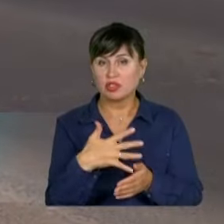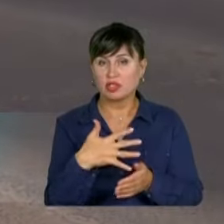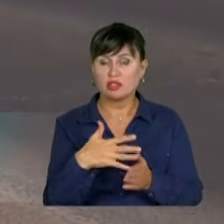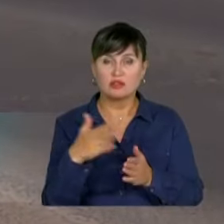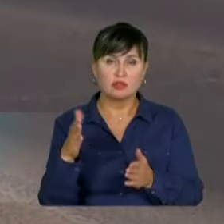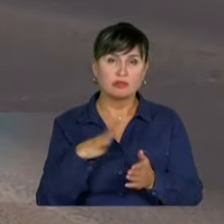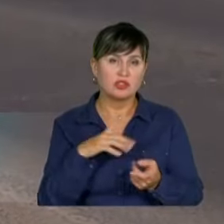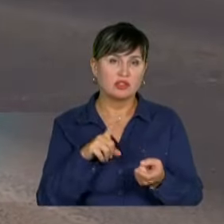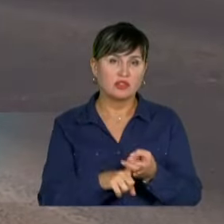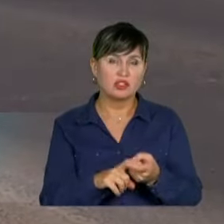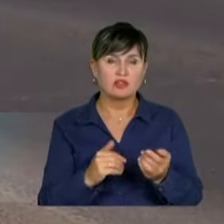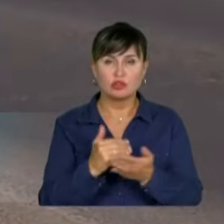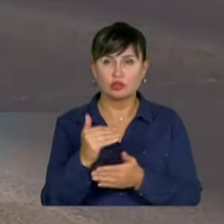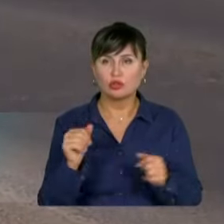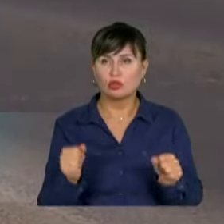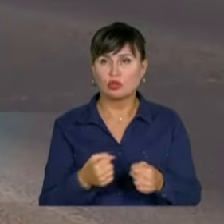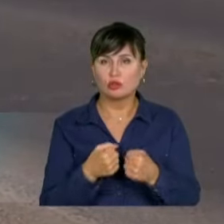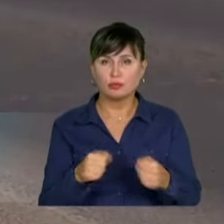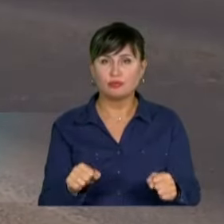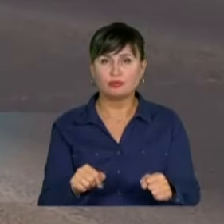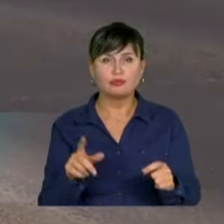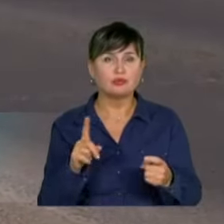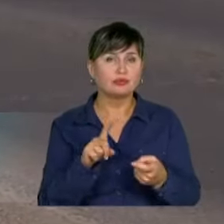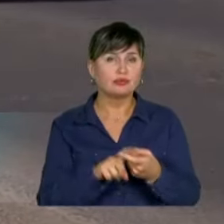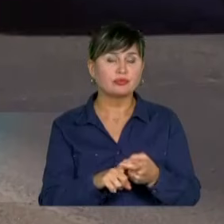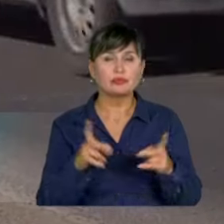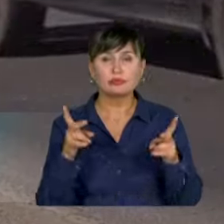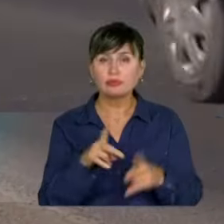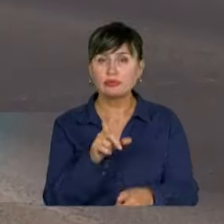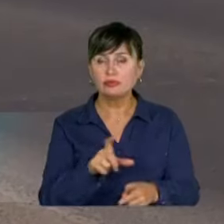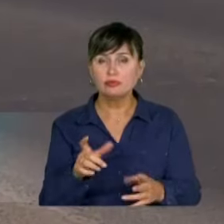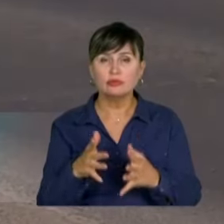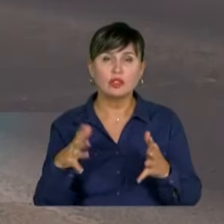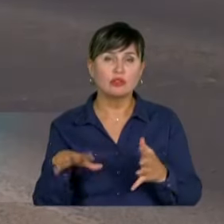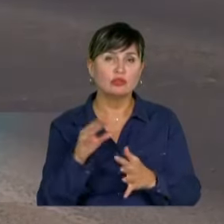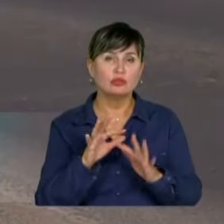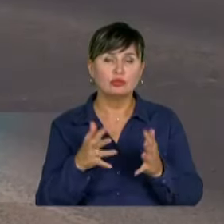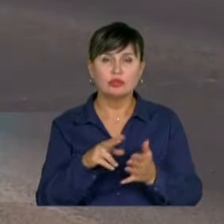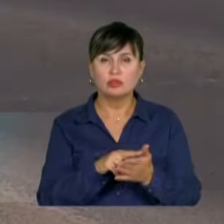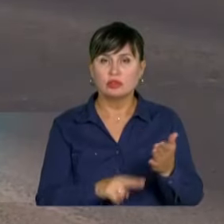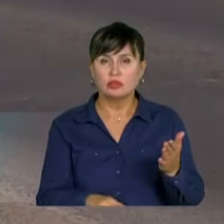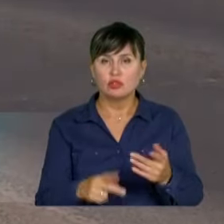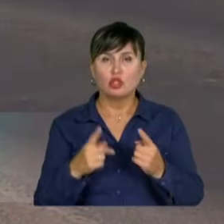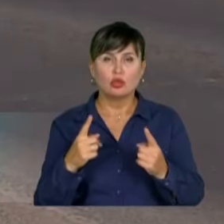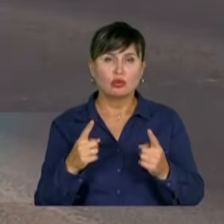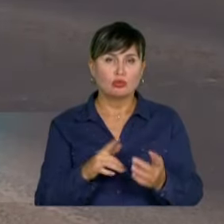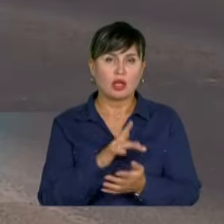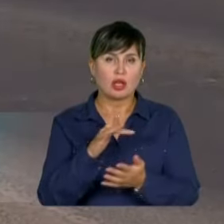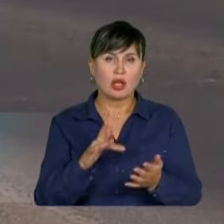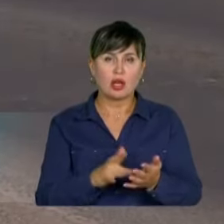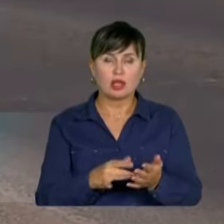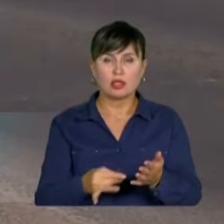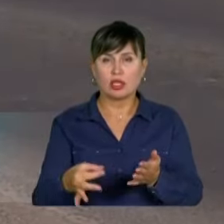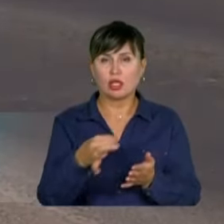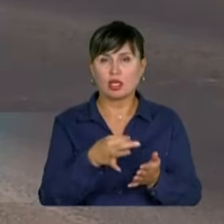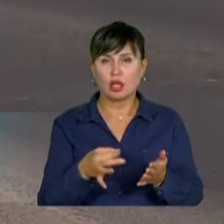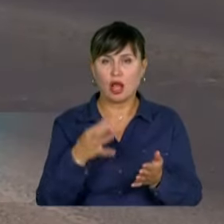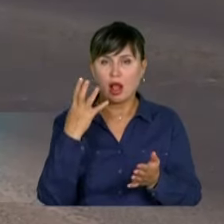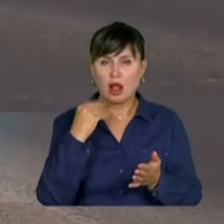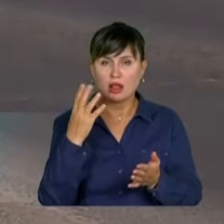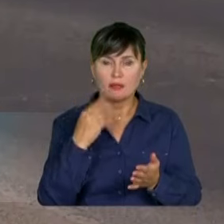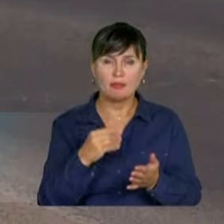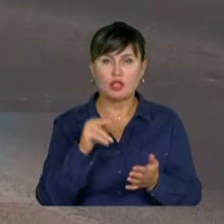связаны именно с высокой скоростью. Что касается пострадавших, больше всего случаев зарегистрировано в крупных городах и регионах. В